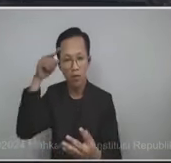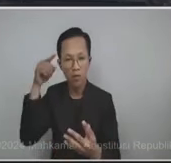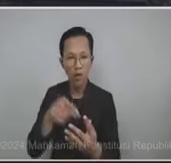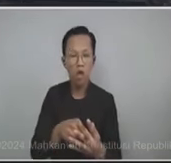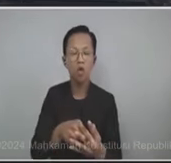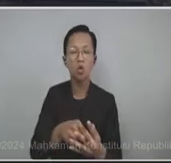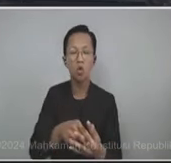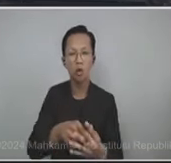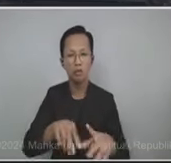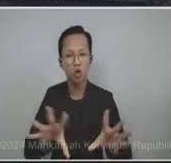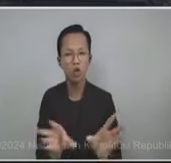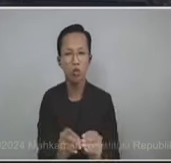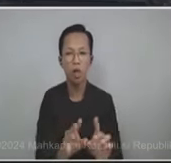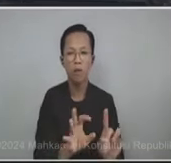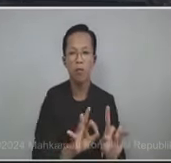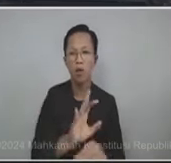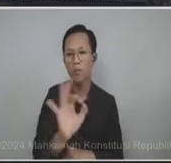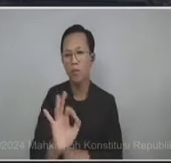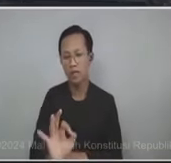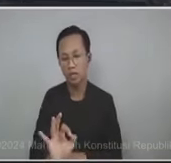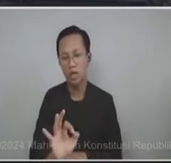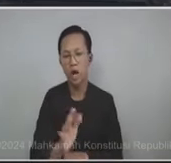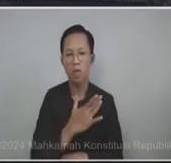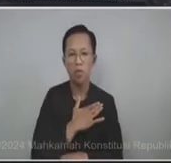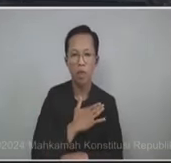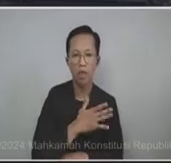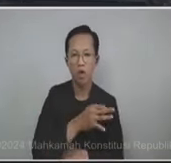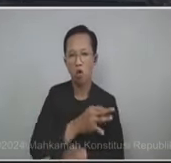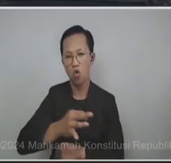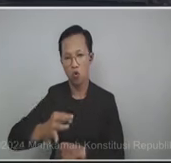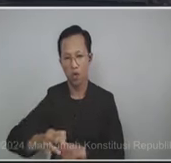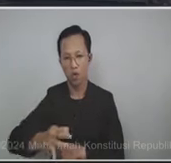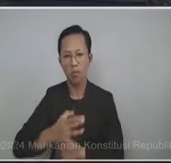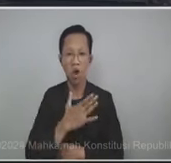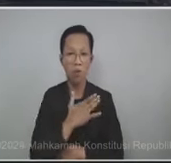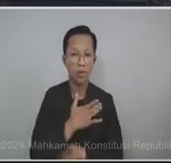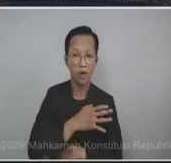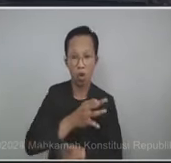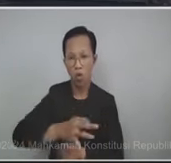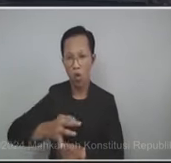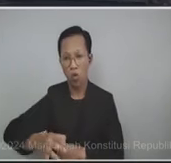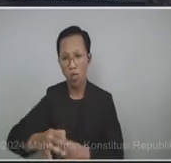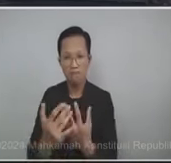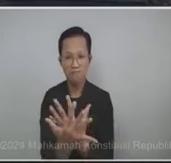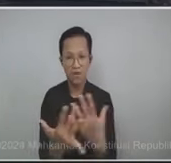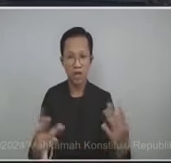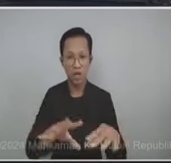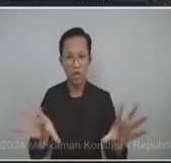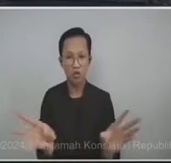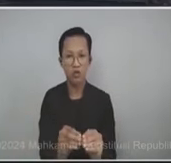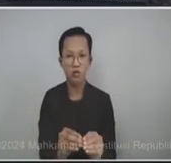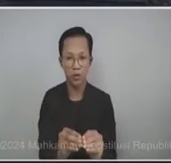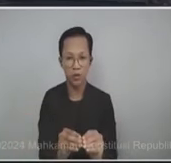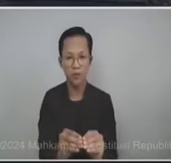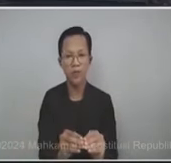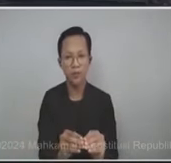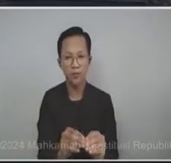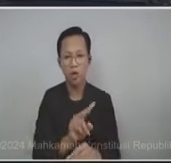sedikit 10% di kabupaten kota tersebut kabupaten kota dengan jumlah penduduk yang termuat pada daftar pemilih tetap lebih